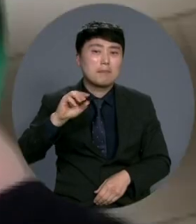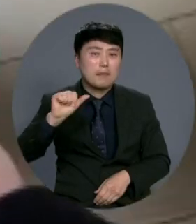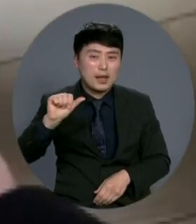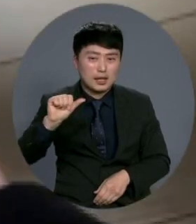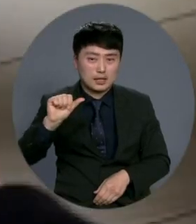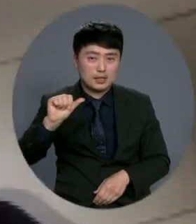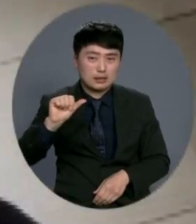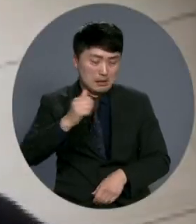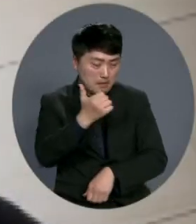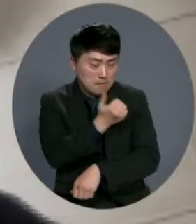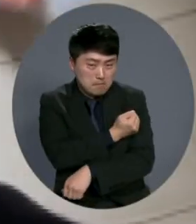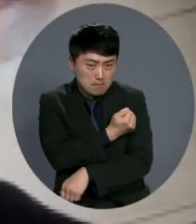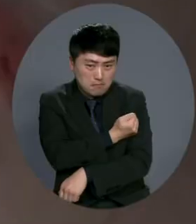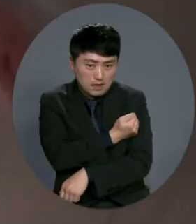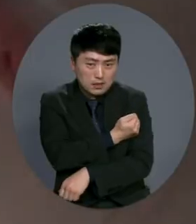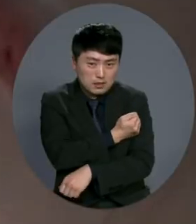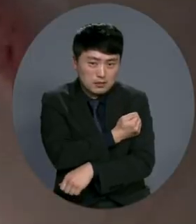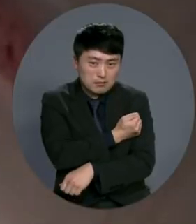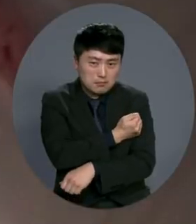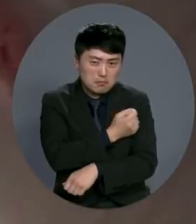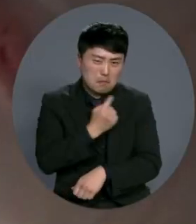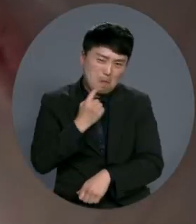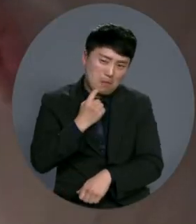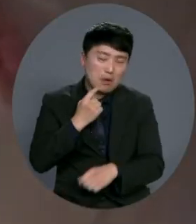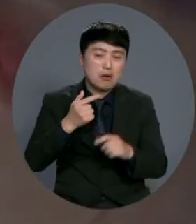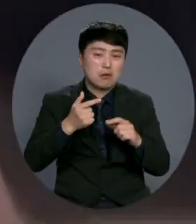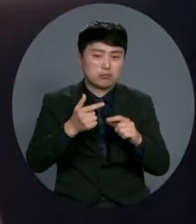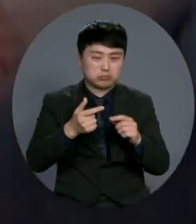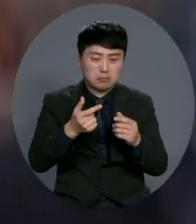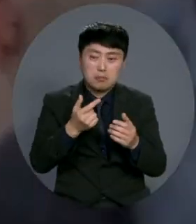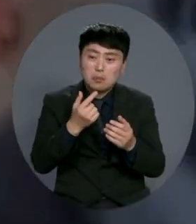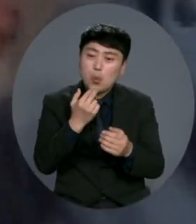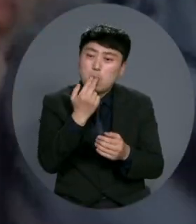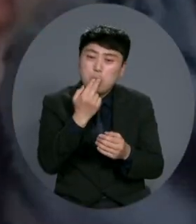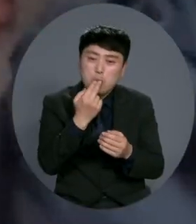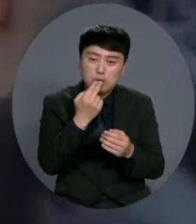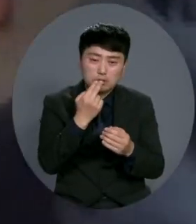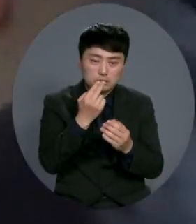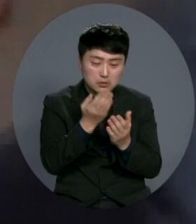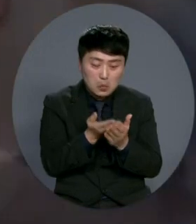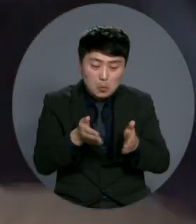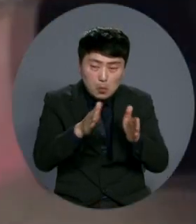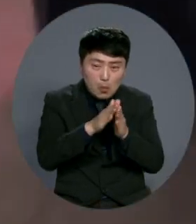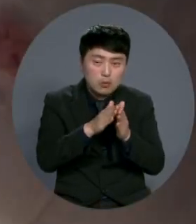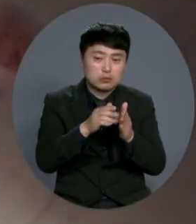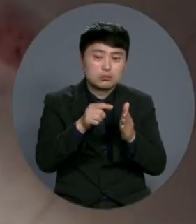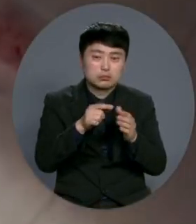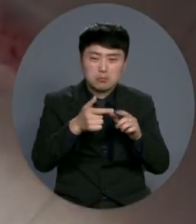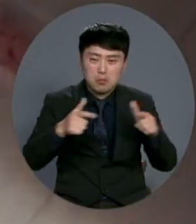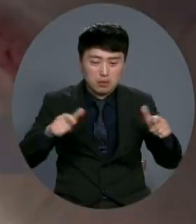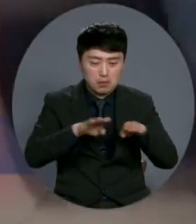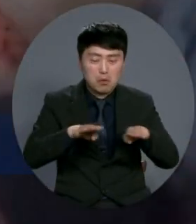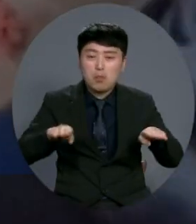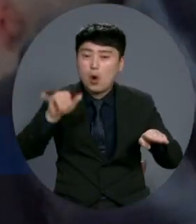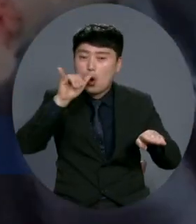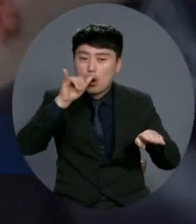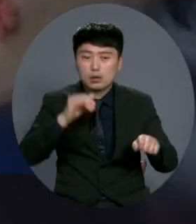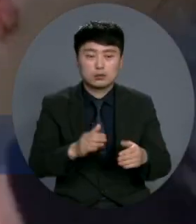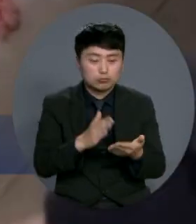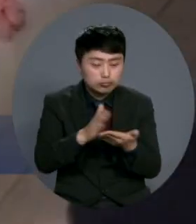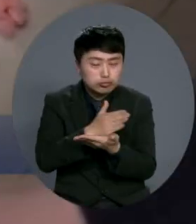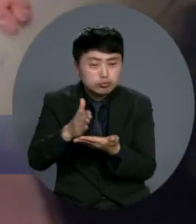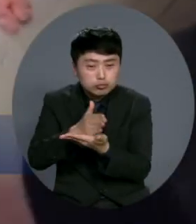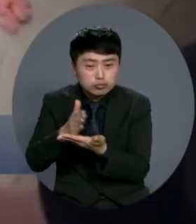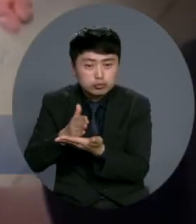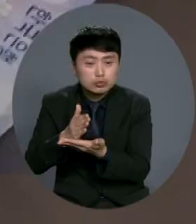엑스터시와 필로폰으로 불리는 강력한 마약류가 담긴 봉투가 줄줄이 나옵니다. 이거 몇 그램씩 소모한 거예요?